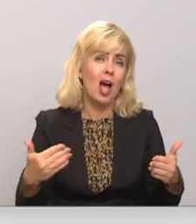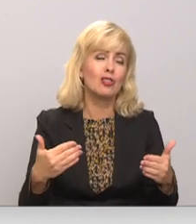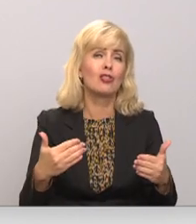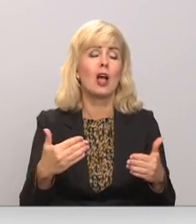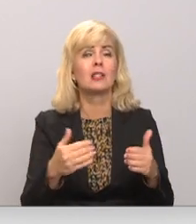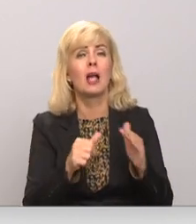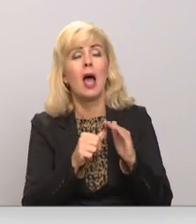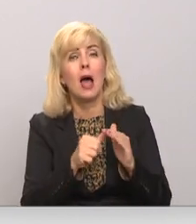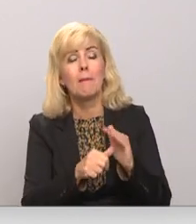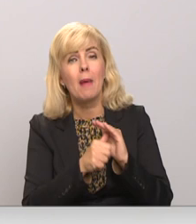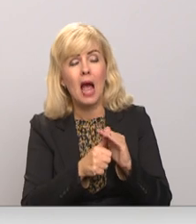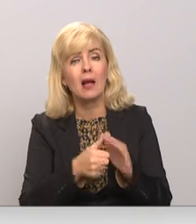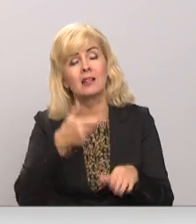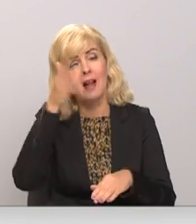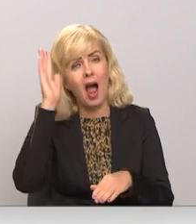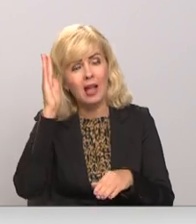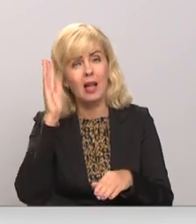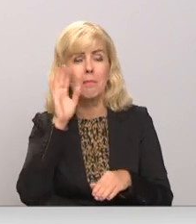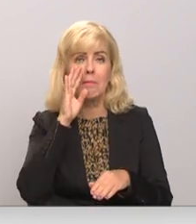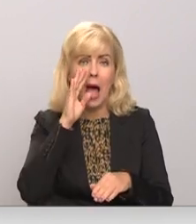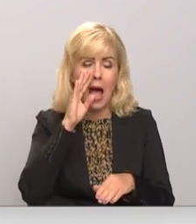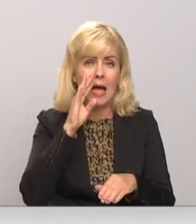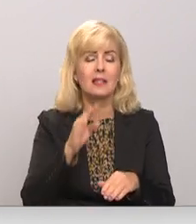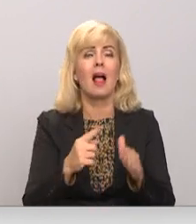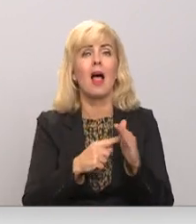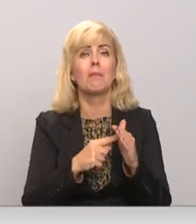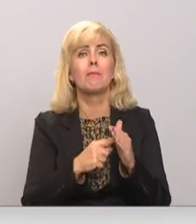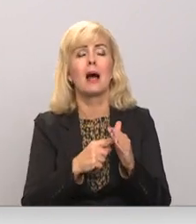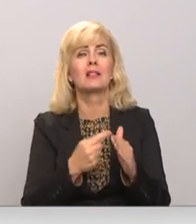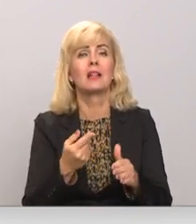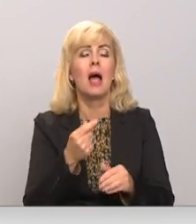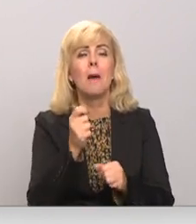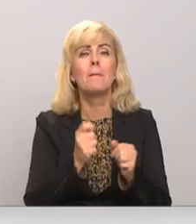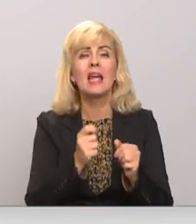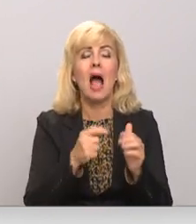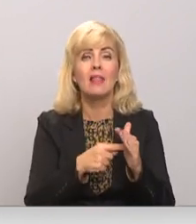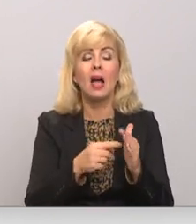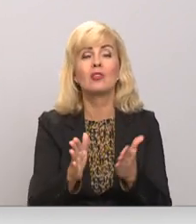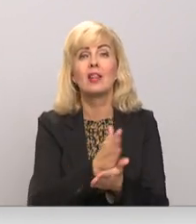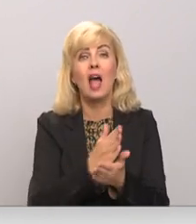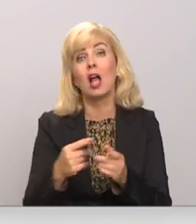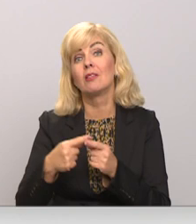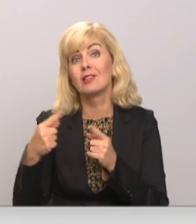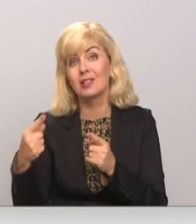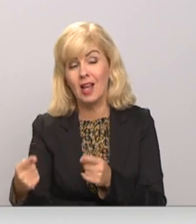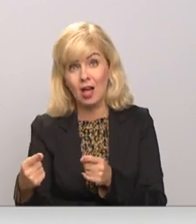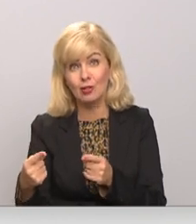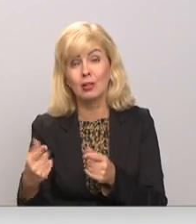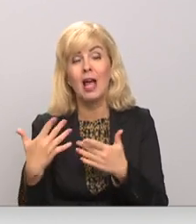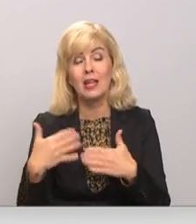bēkas, gailenes, bērzlapes, visdažādākās pienainas. Nu, tad daļai no tām tā sezona tomēr jau tā,